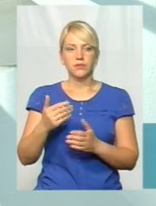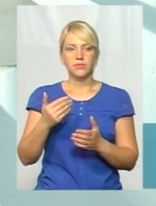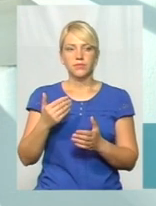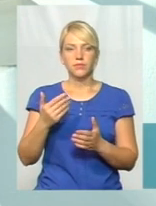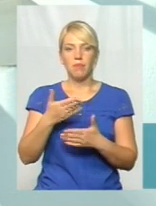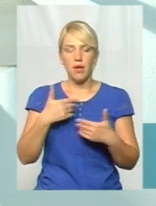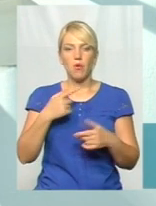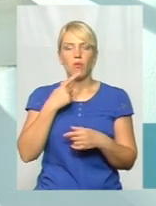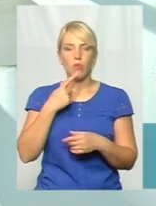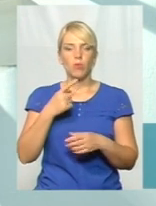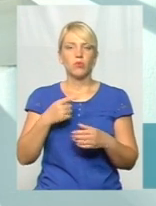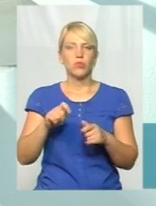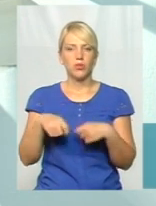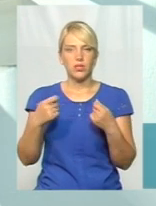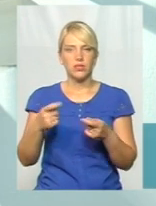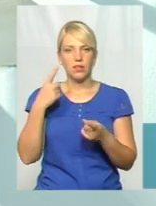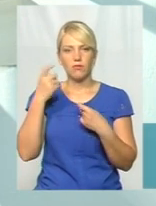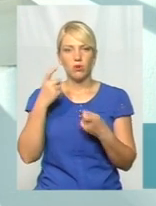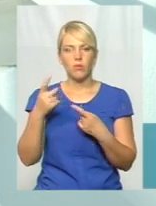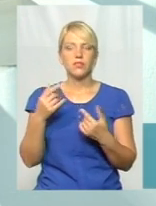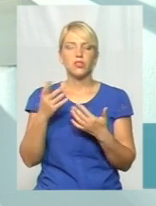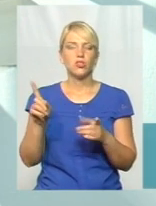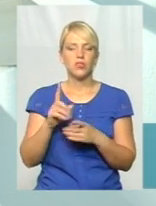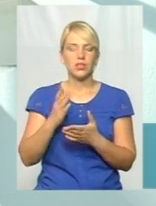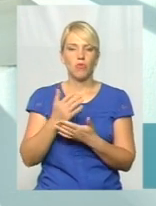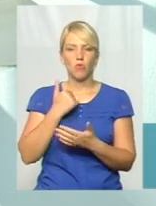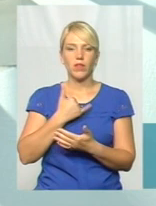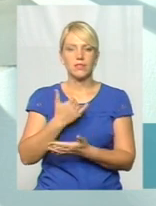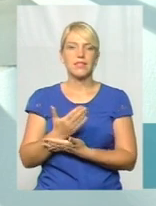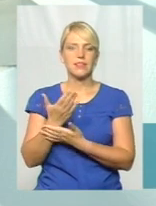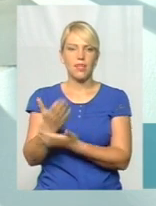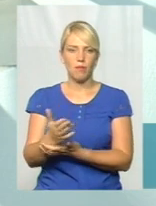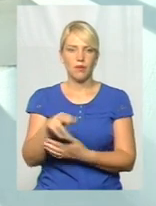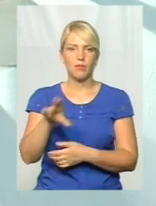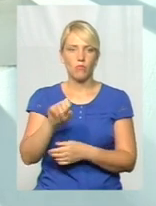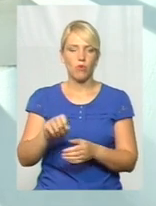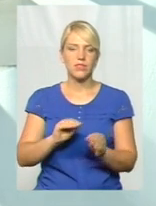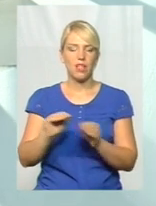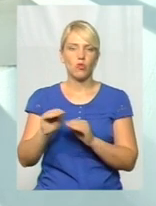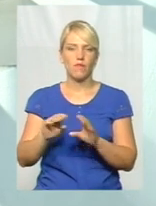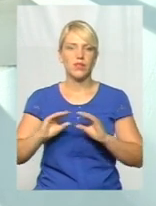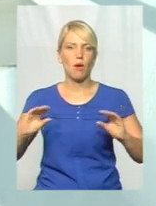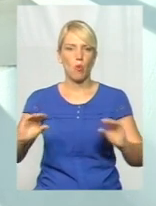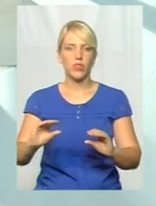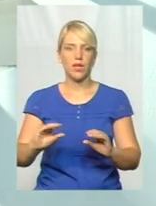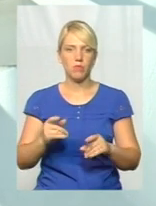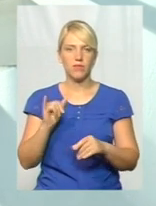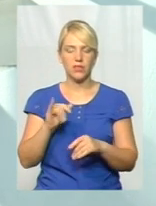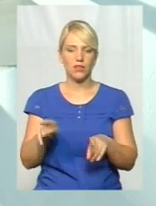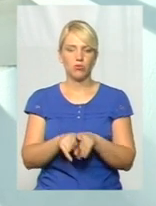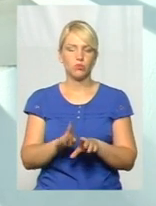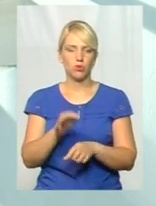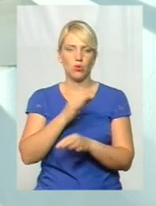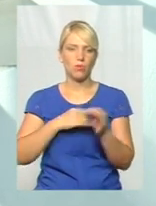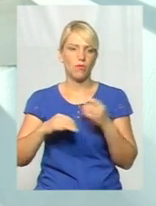попробуємо донести інформацію щодо кількості, там у нас є запит по даному встановленню модемів, а також буде обговорення